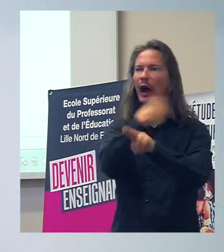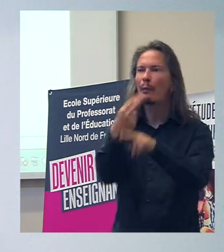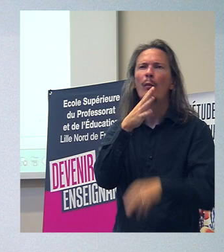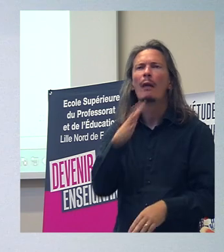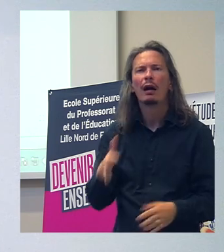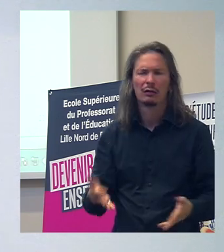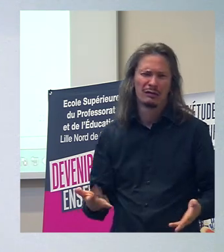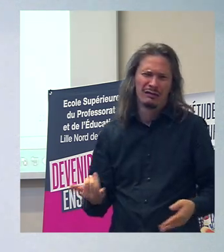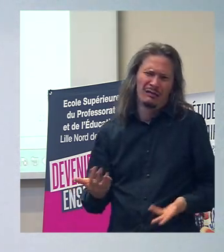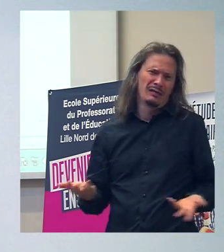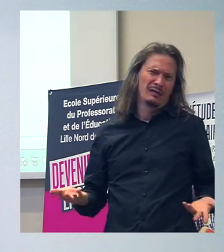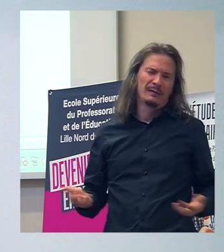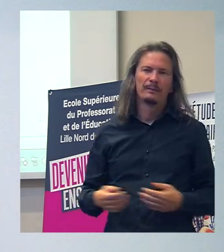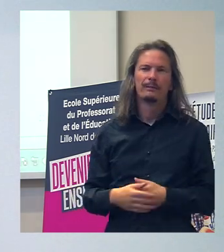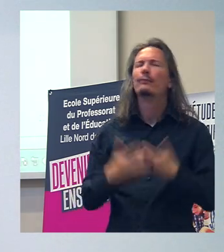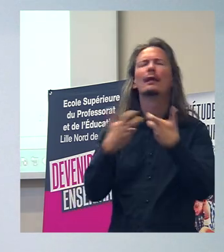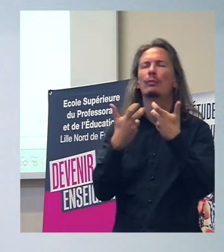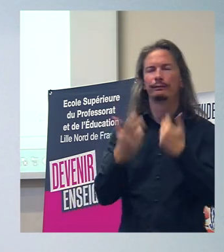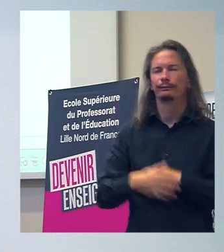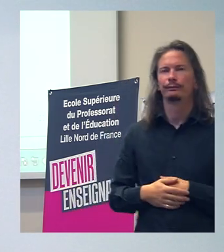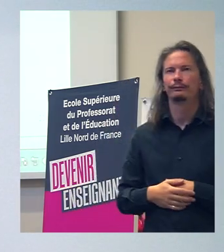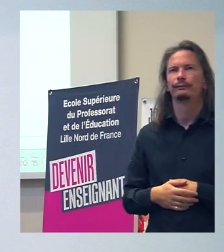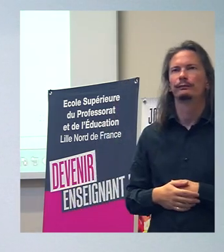question. Je vous donne un exemple.